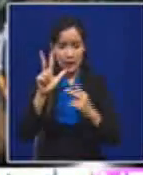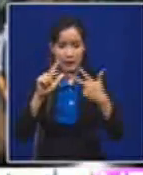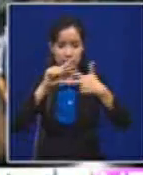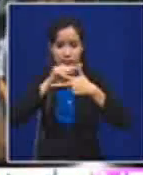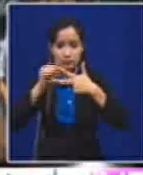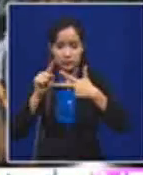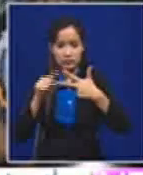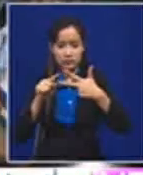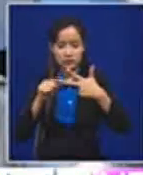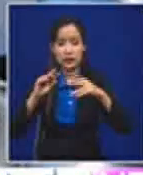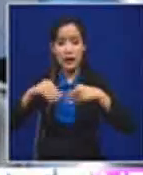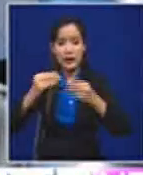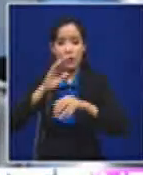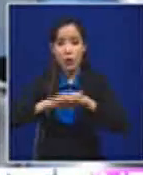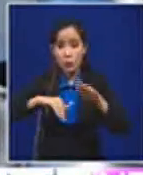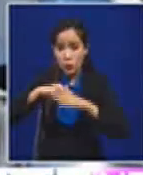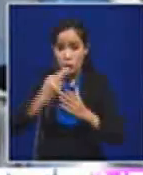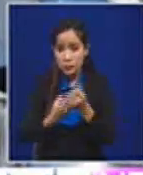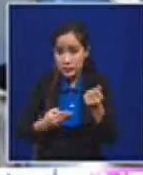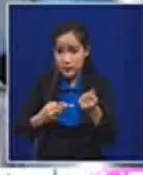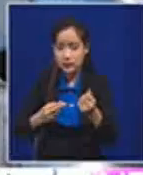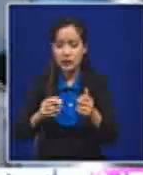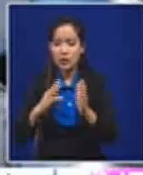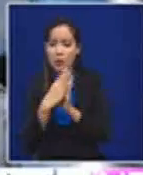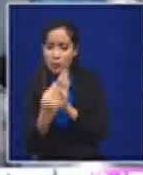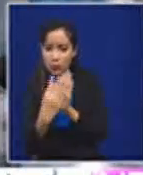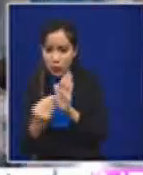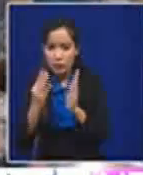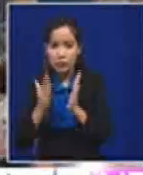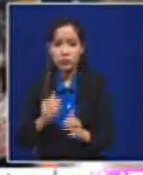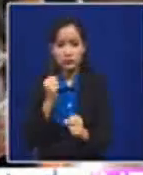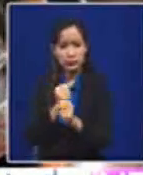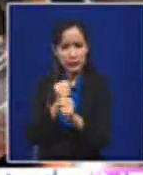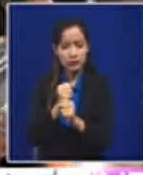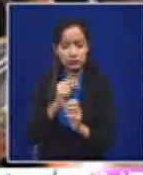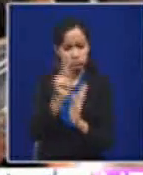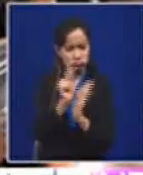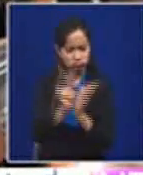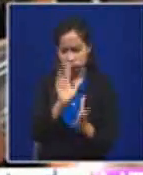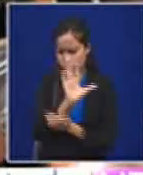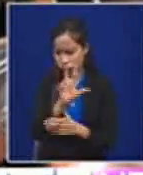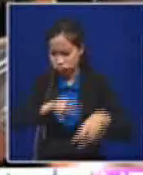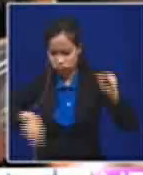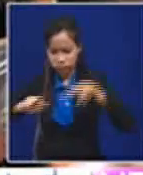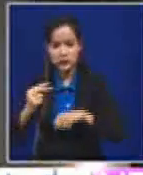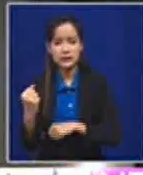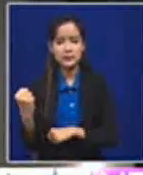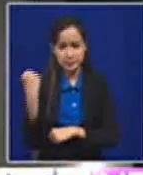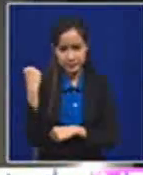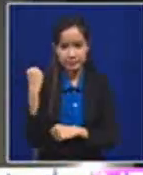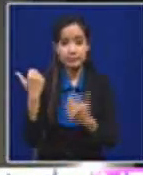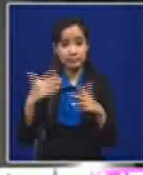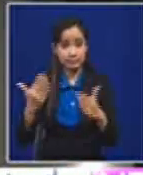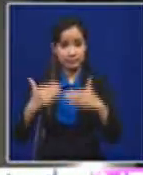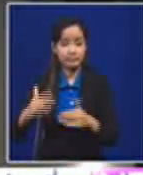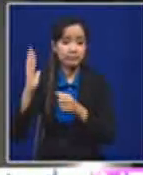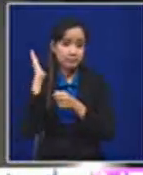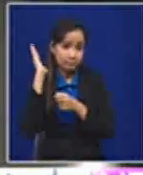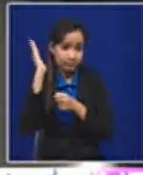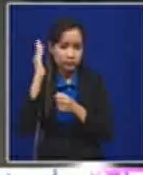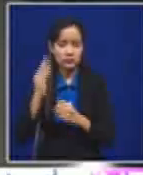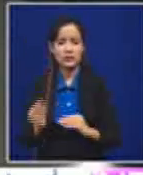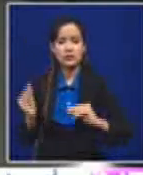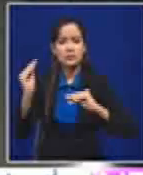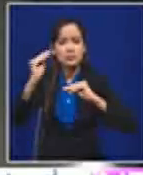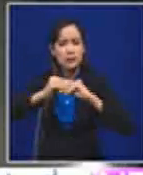ำประมงอย่างถูกต้องการอบรมเจ้าหน้าที่การบังคับใช้กฎหมายอย่างจริงจังและการประชาสัมพันธ์โดยเฉพาะการเพิ่มเติมราย